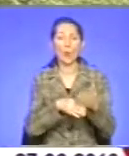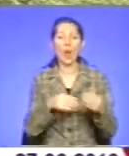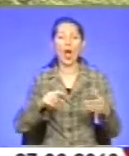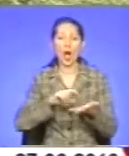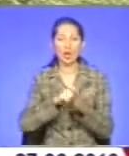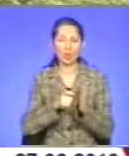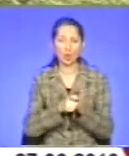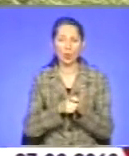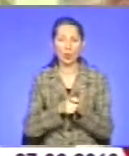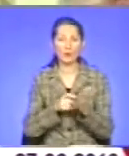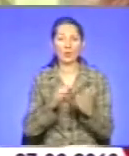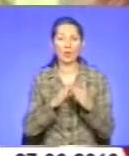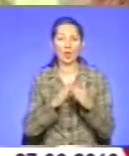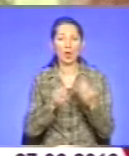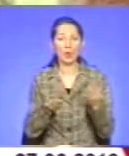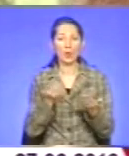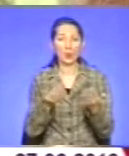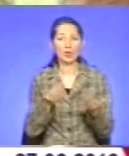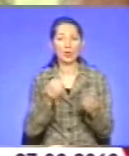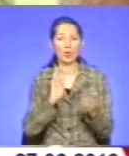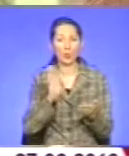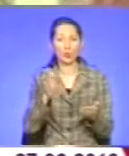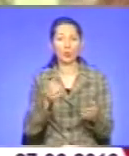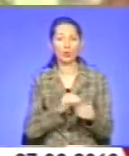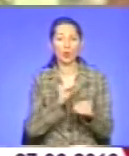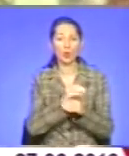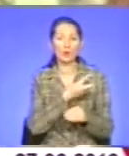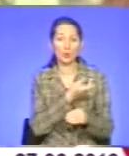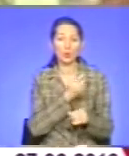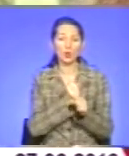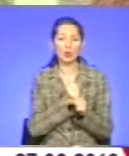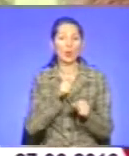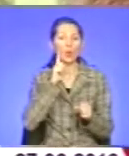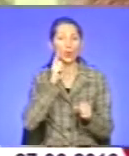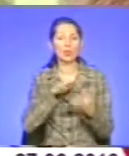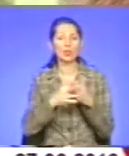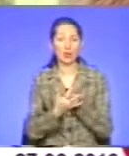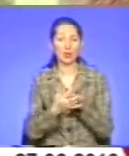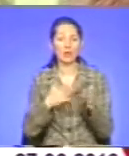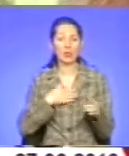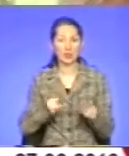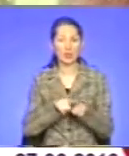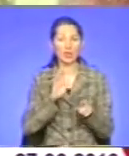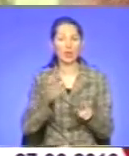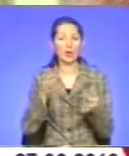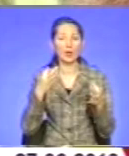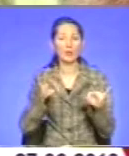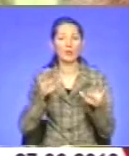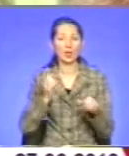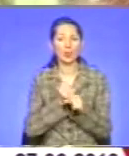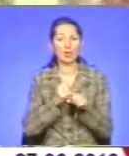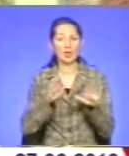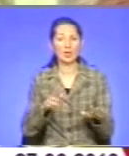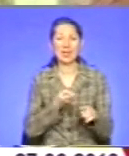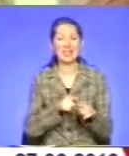працювати молоді на селі. У нас такі спостерігались вакансії, які традиційно не укомплектовувалися. Це особливо медики в